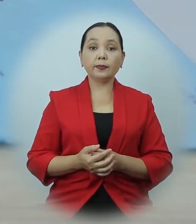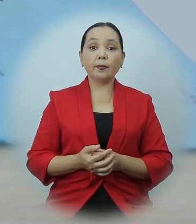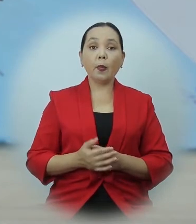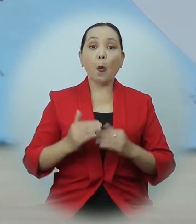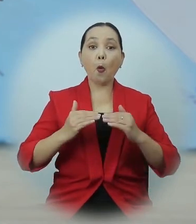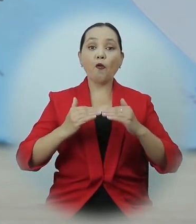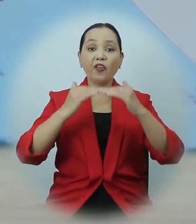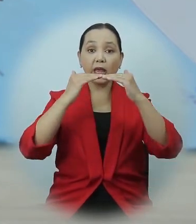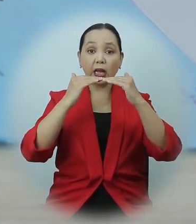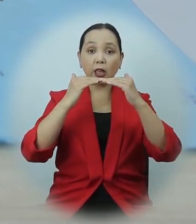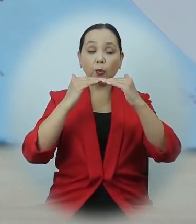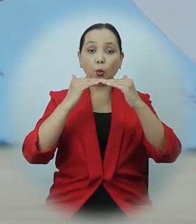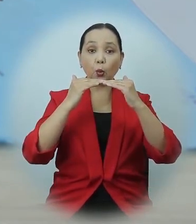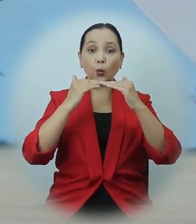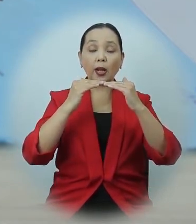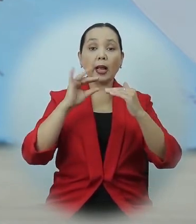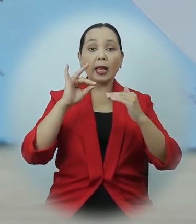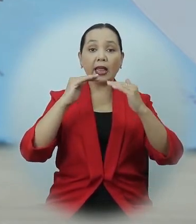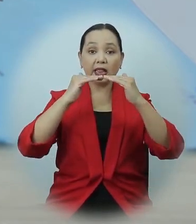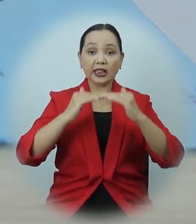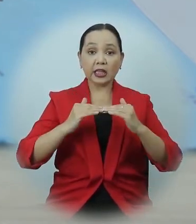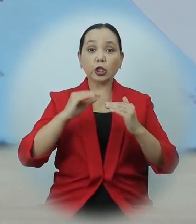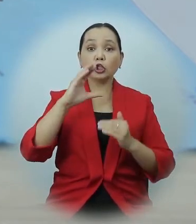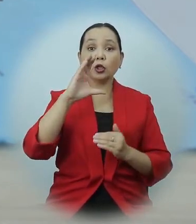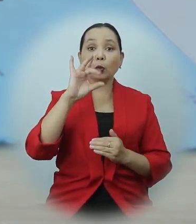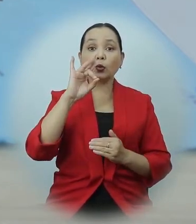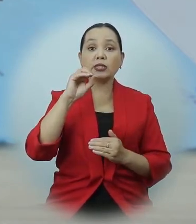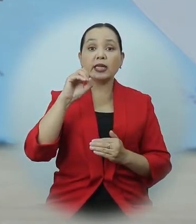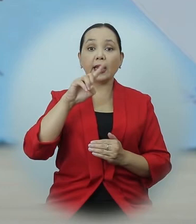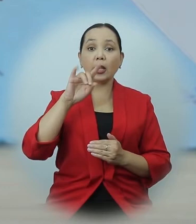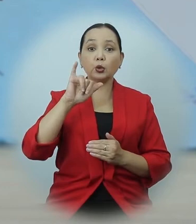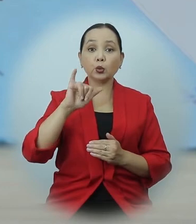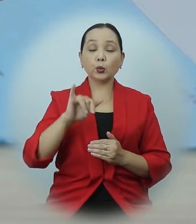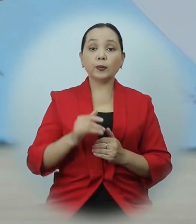по верхнему и нижнему срезу изделия.